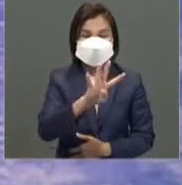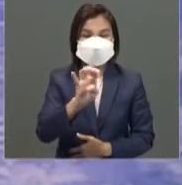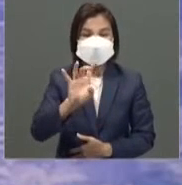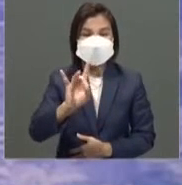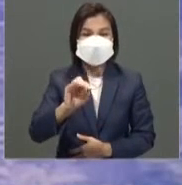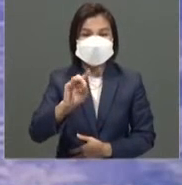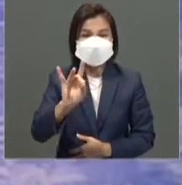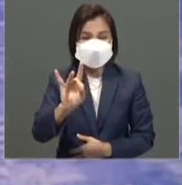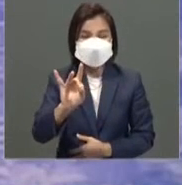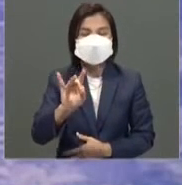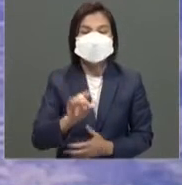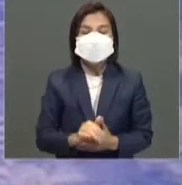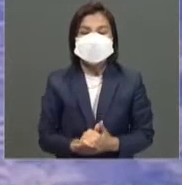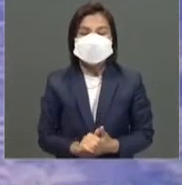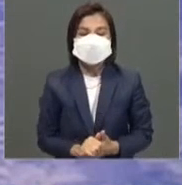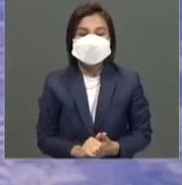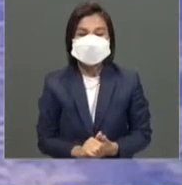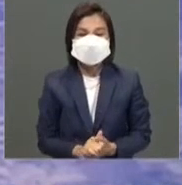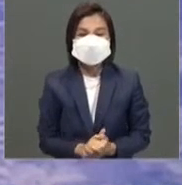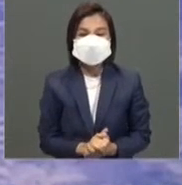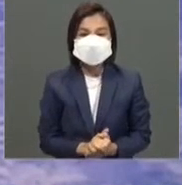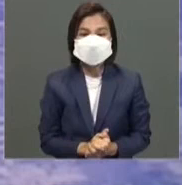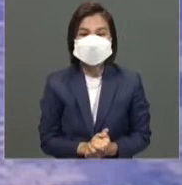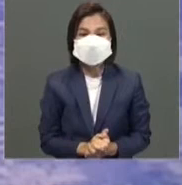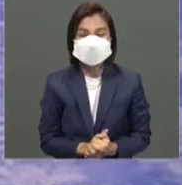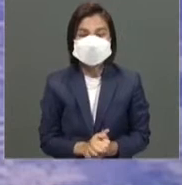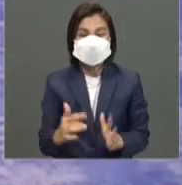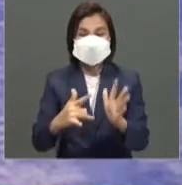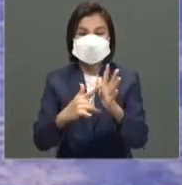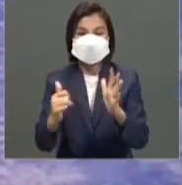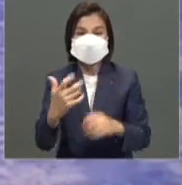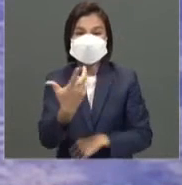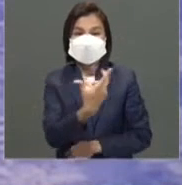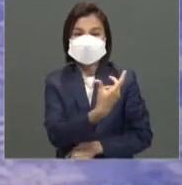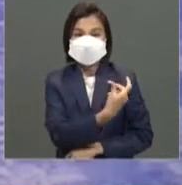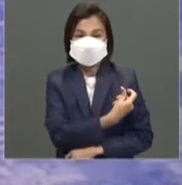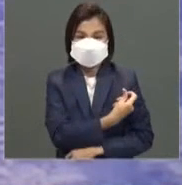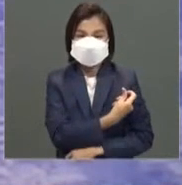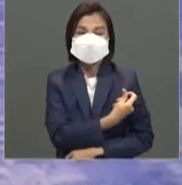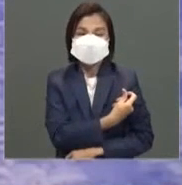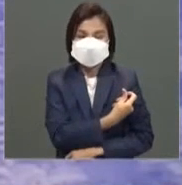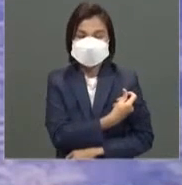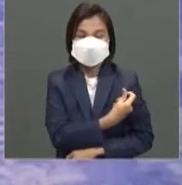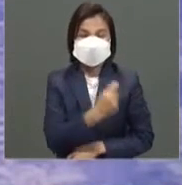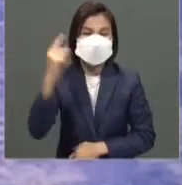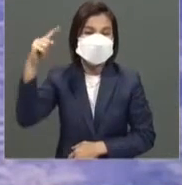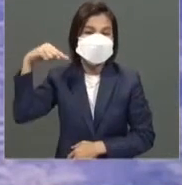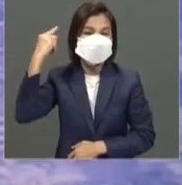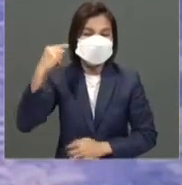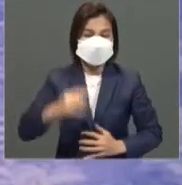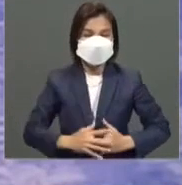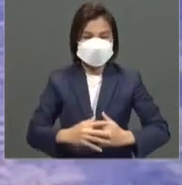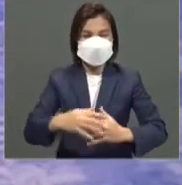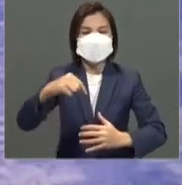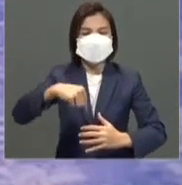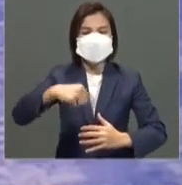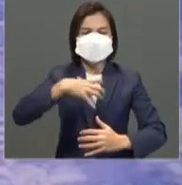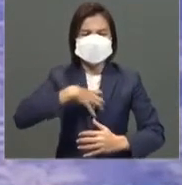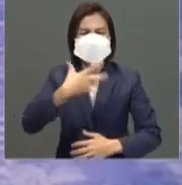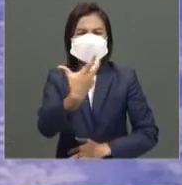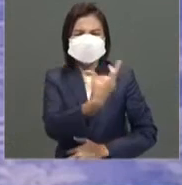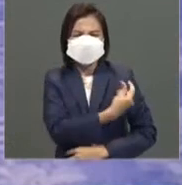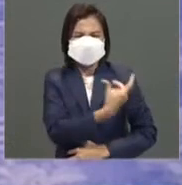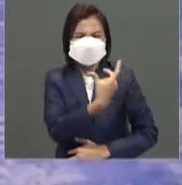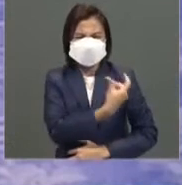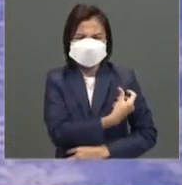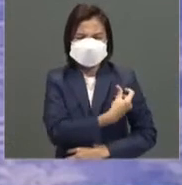171,488 อย่างที่บอกไว้นะครับตัวของวัคซีนนี้เราอยากจะให้ไปอยู่ที่กลุ่มหญิงตั้งครรภ์กับกลุ่มของคน